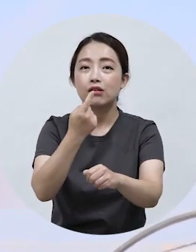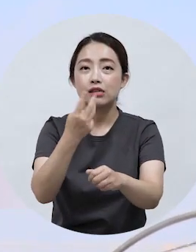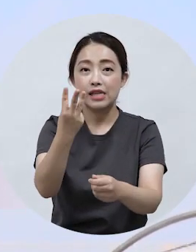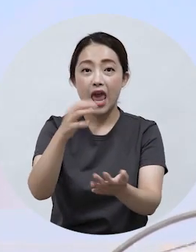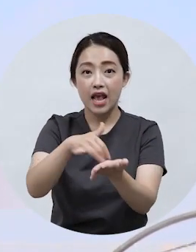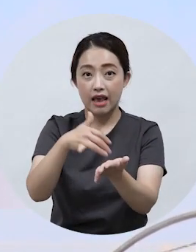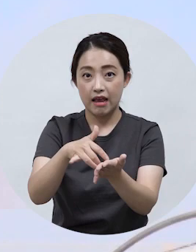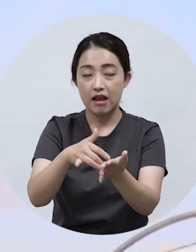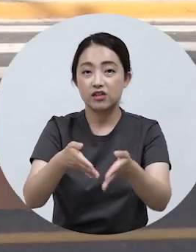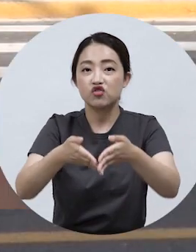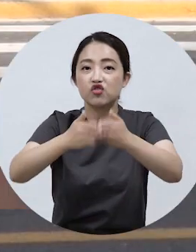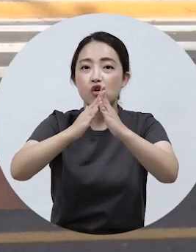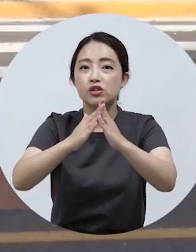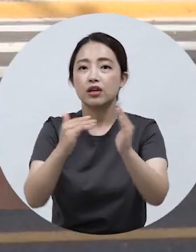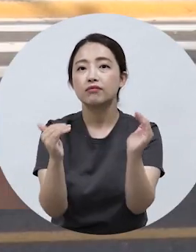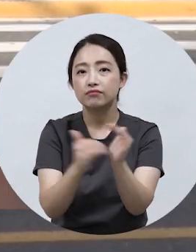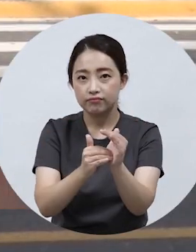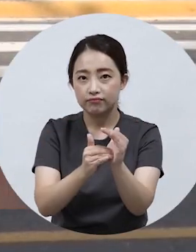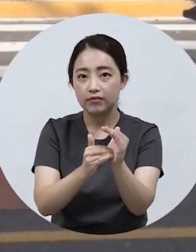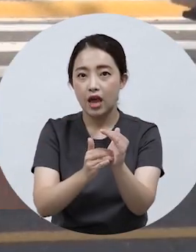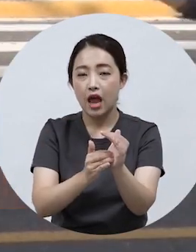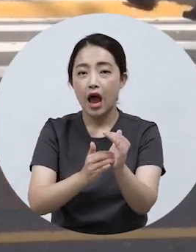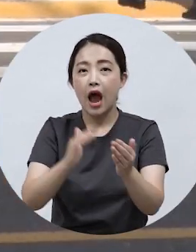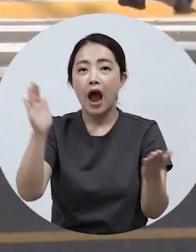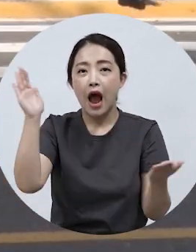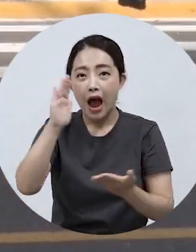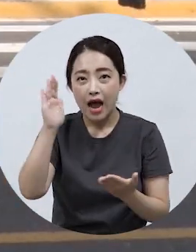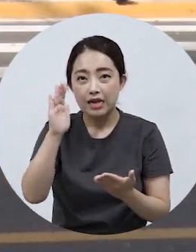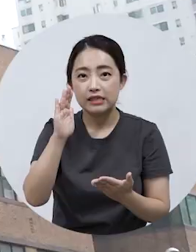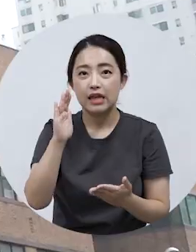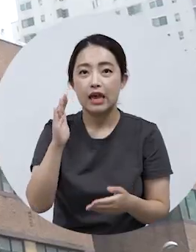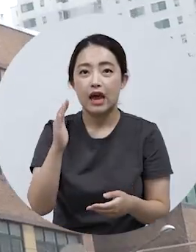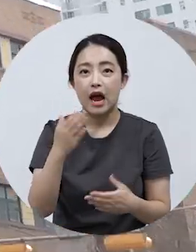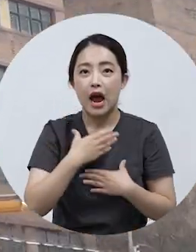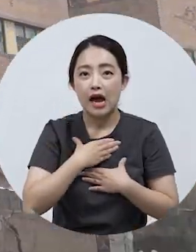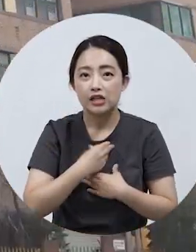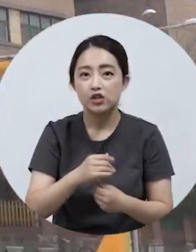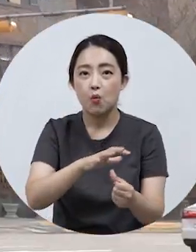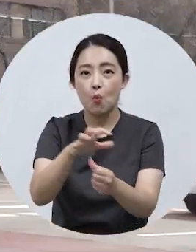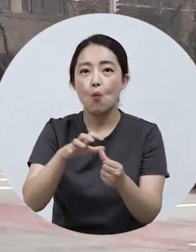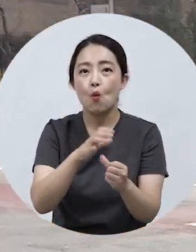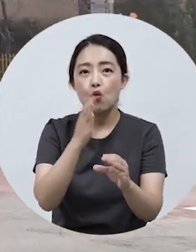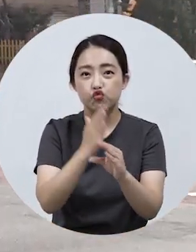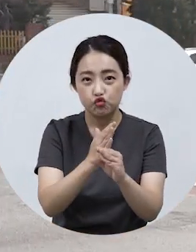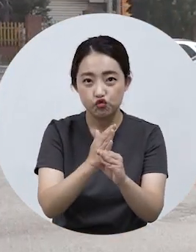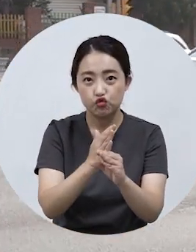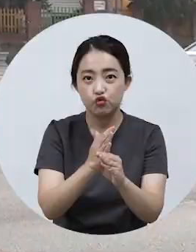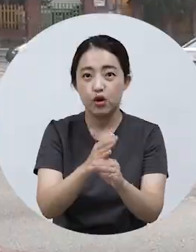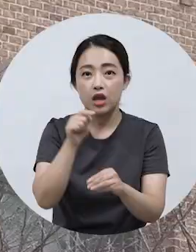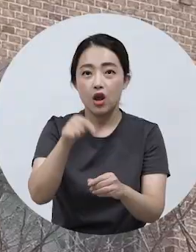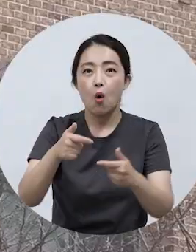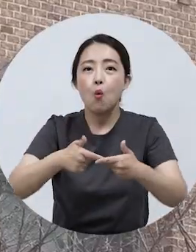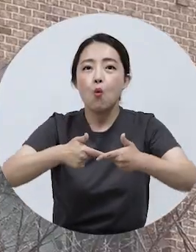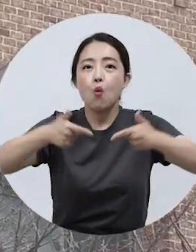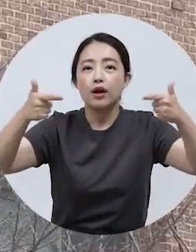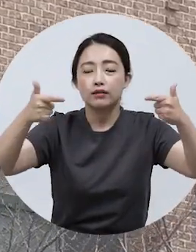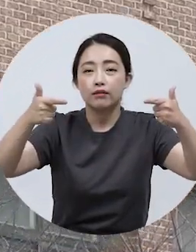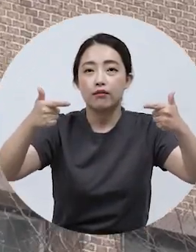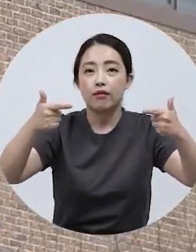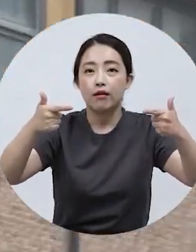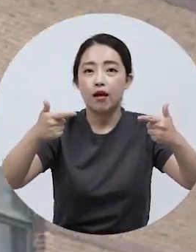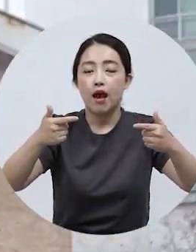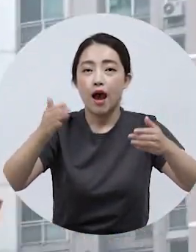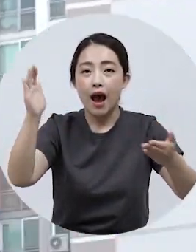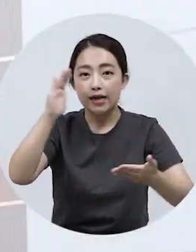인근에 구축이 완료되어 학생들의 안전을 지켜주고 있습니다. 구로구는 앞으로도 스마트 알림이